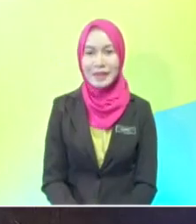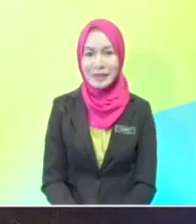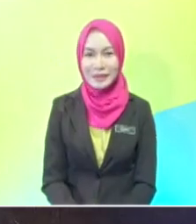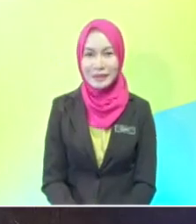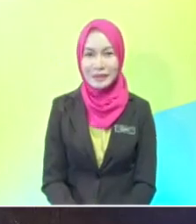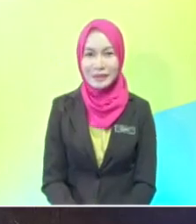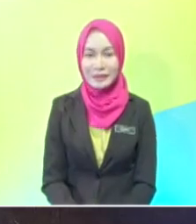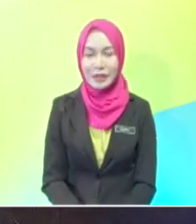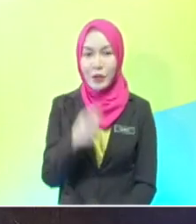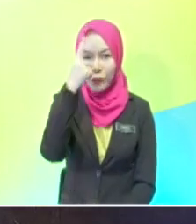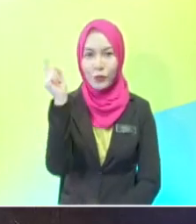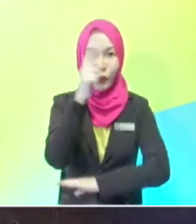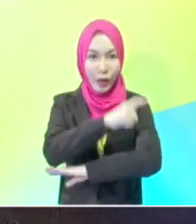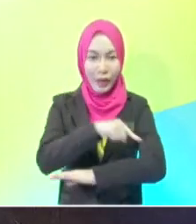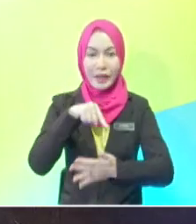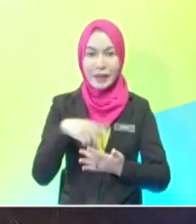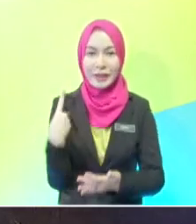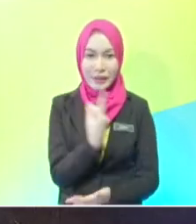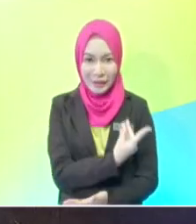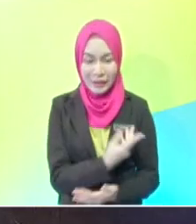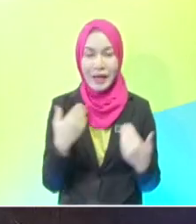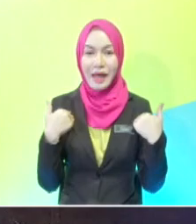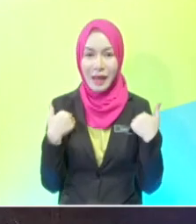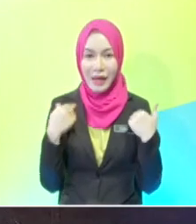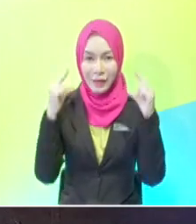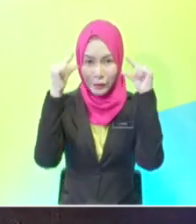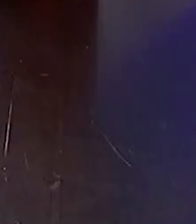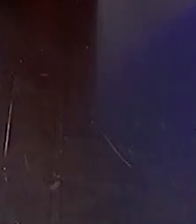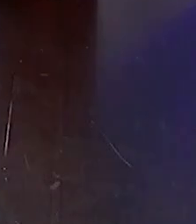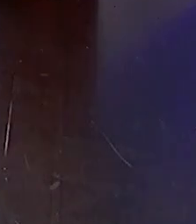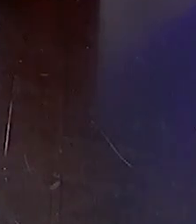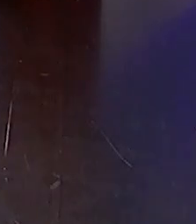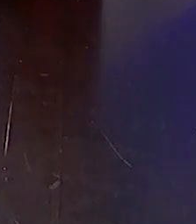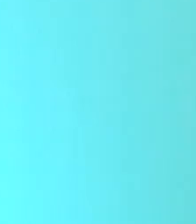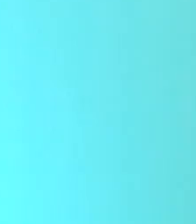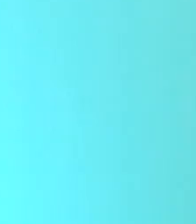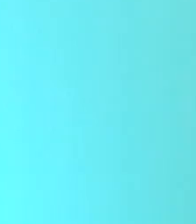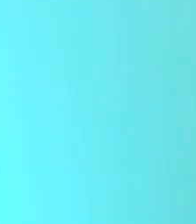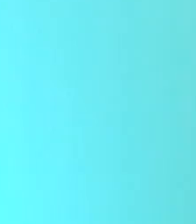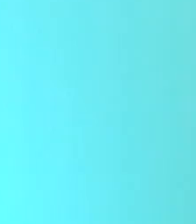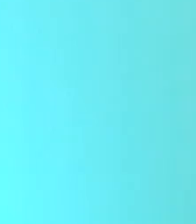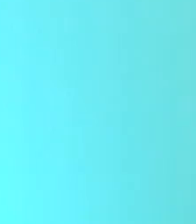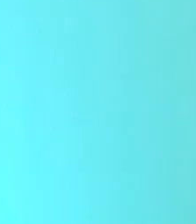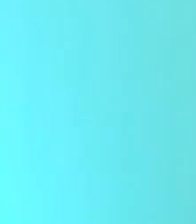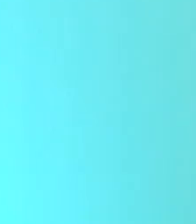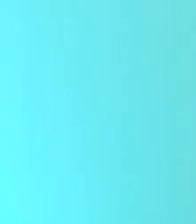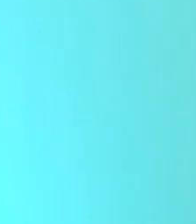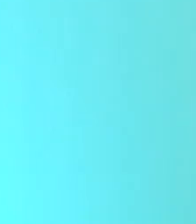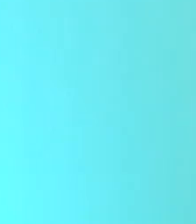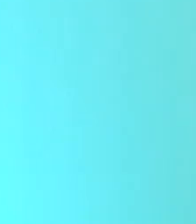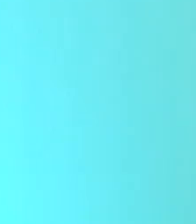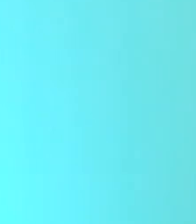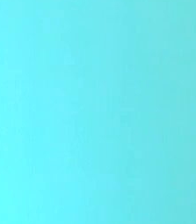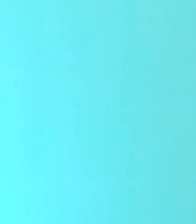untuk hari ini kita ditemani juga dengan seorang jurubah secara gitu perkenalkan dulu saja ya presiden